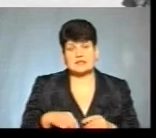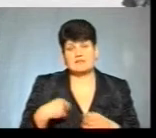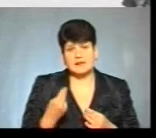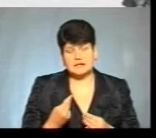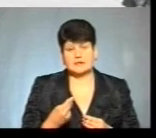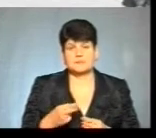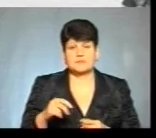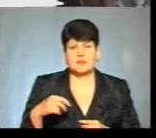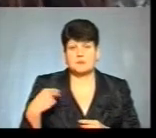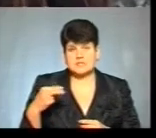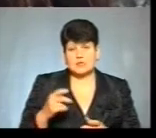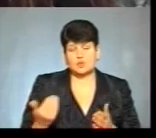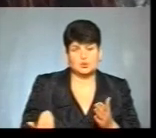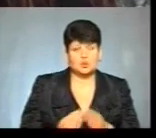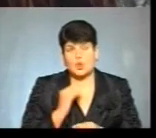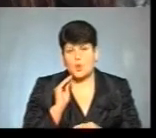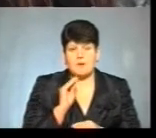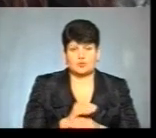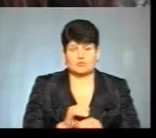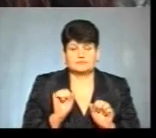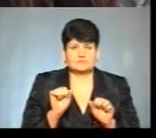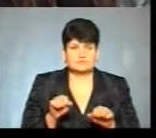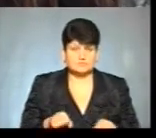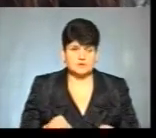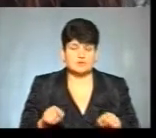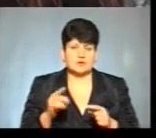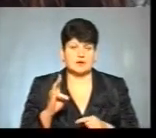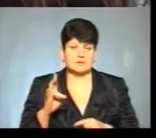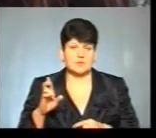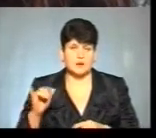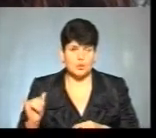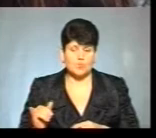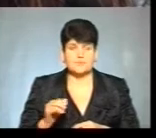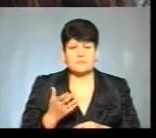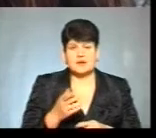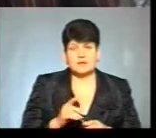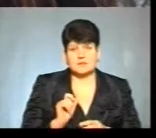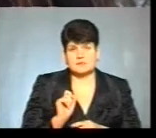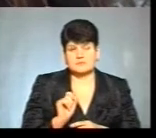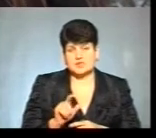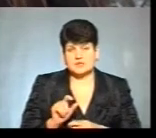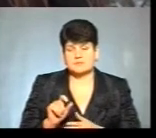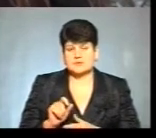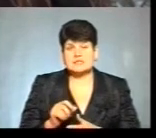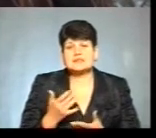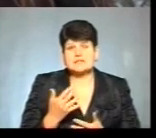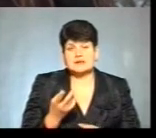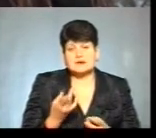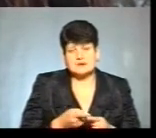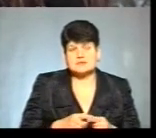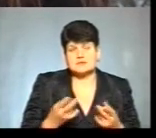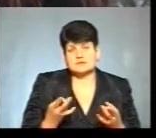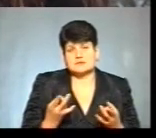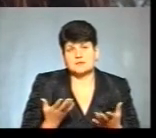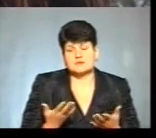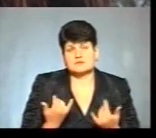додатковими повноваженнями, впливати на НАБУ і ДБР, а також створювати нові регулятори та призначати їхніх членів. Наскільки це доцільно зараз в